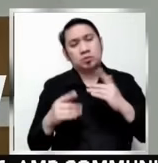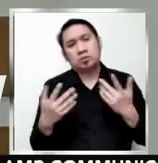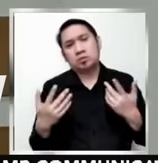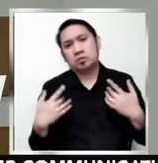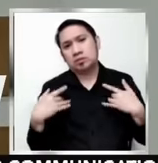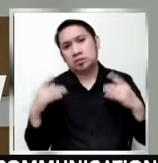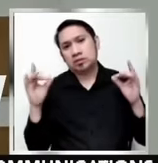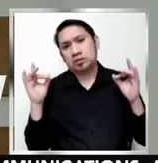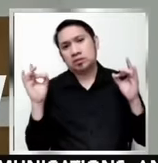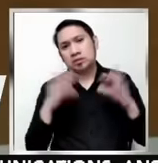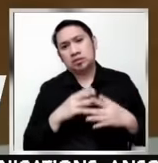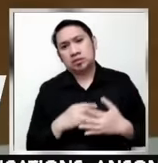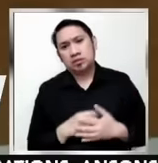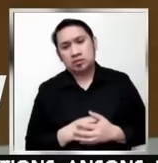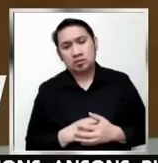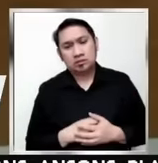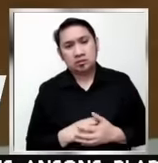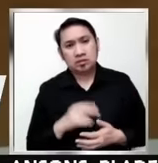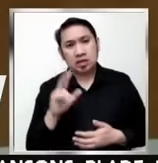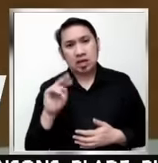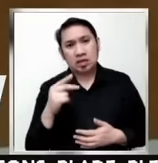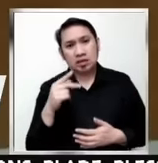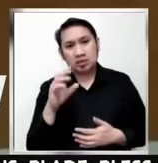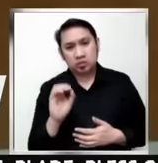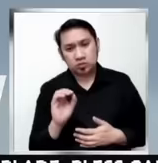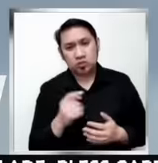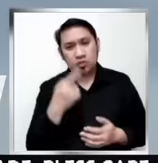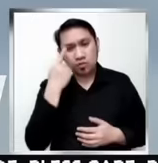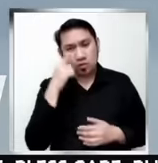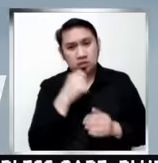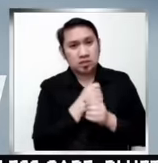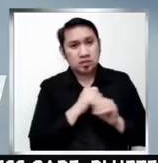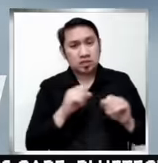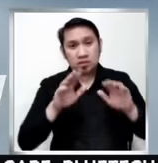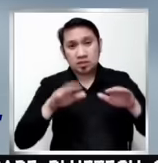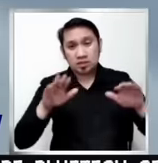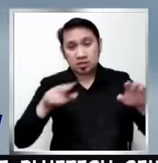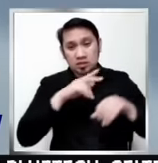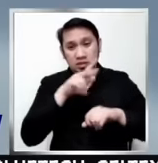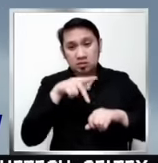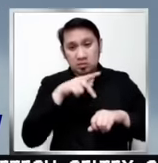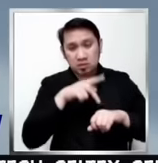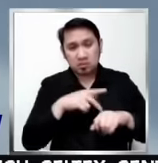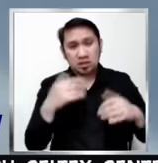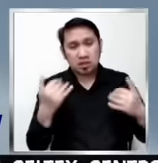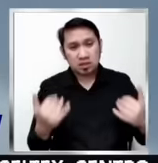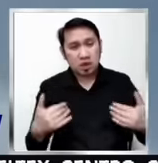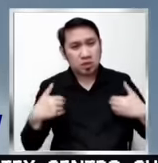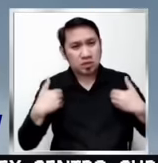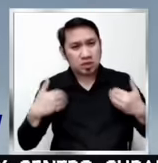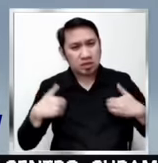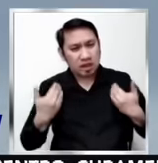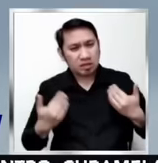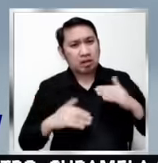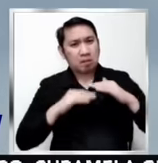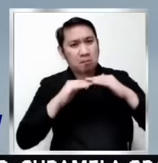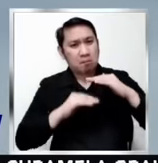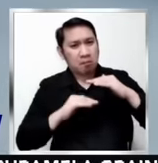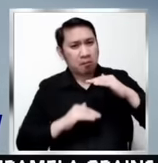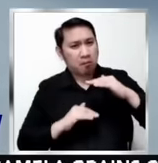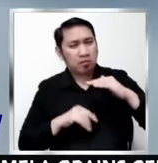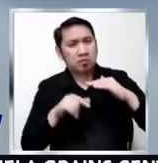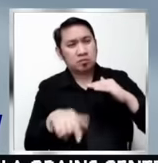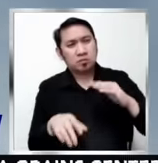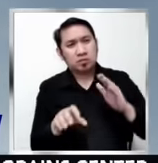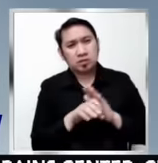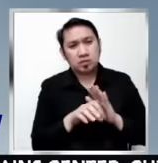non-government organization o NGO na Save the Children Philippines. Pabata po na teenage pregnancies natin, yung mga 0 to